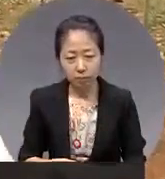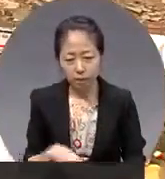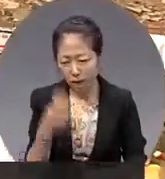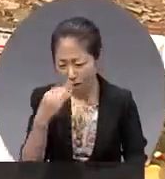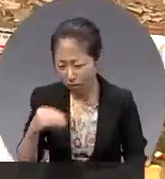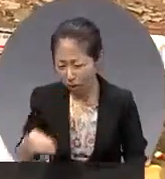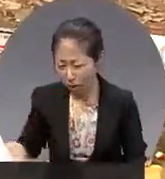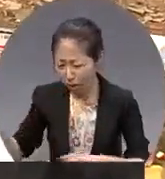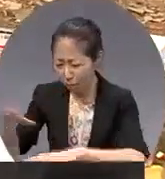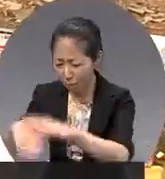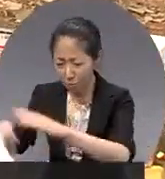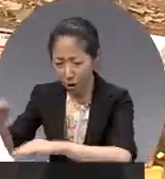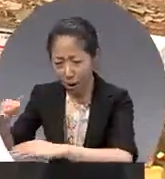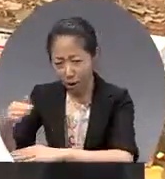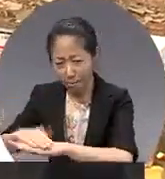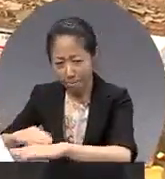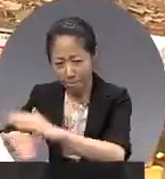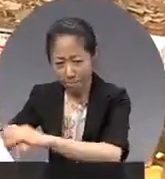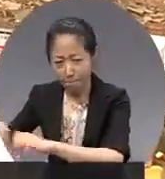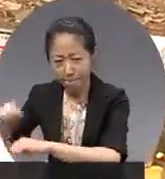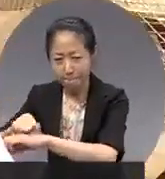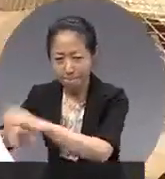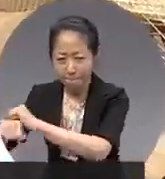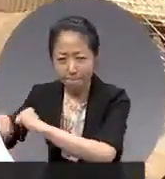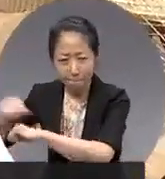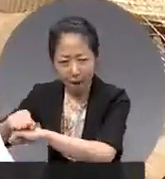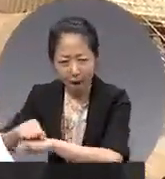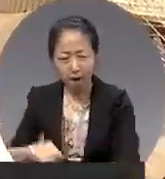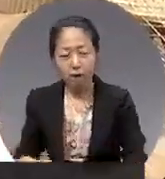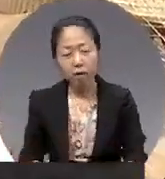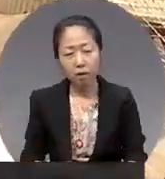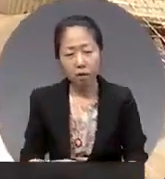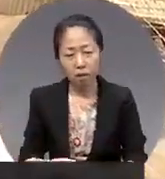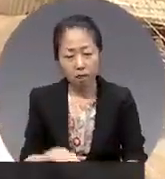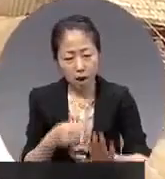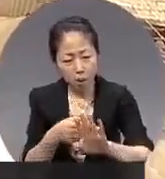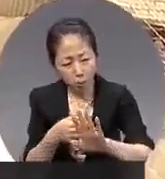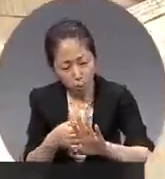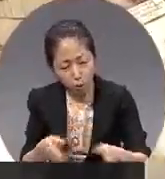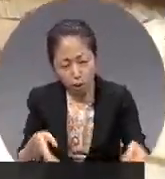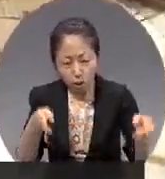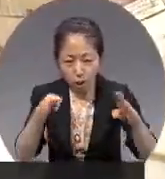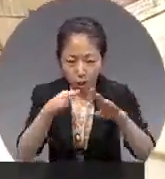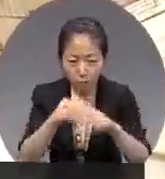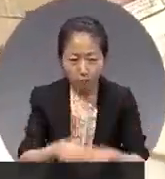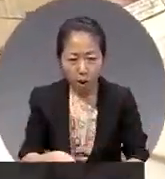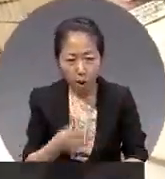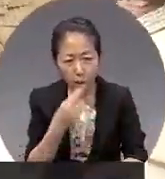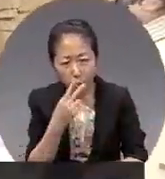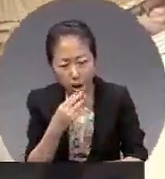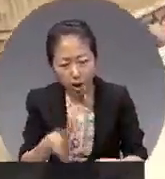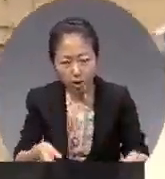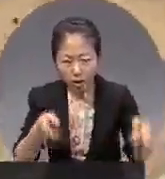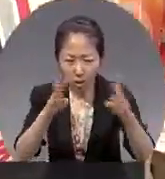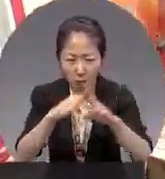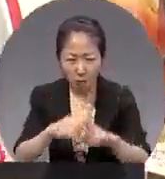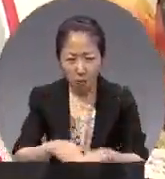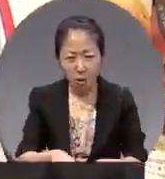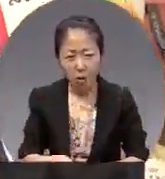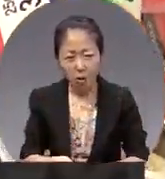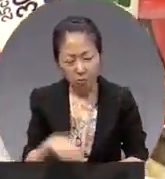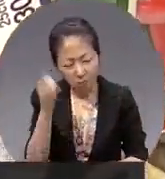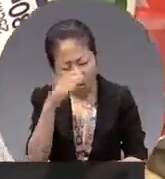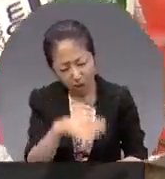장이 됐습니다 먹다 남은 음식 이며 유리병과 페트병이 1대 뒤섞여 악취와 파리가 될 끌고